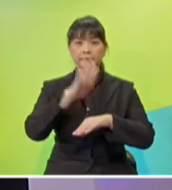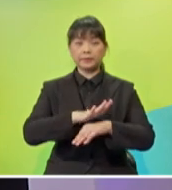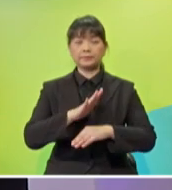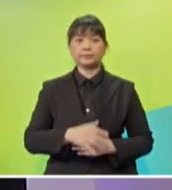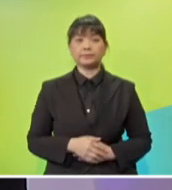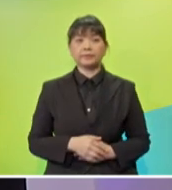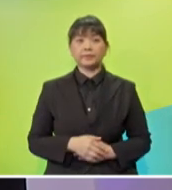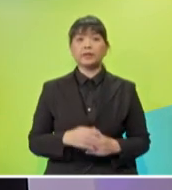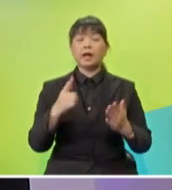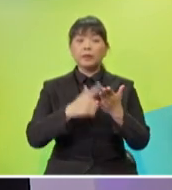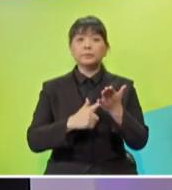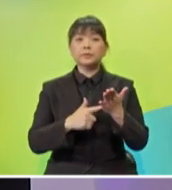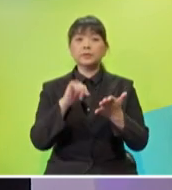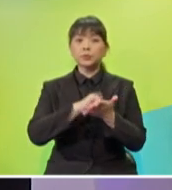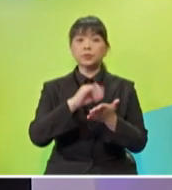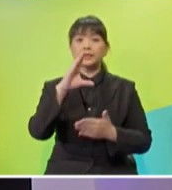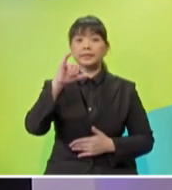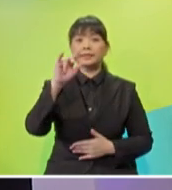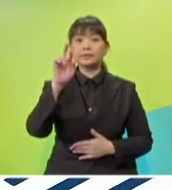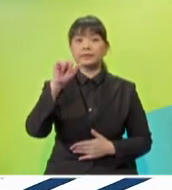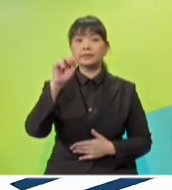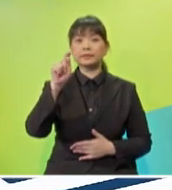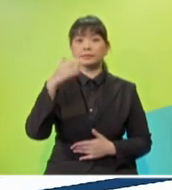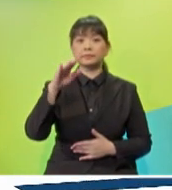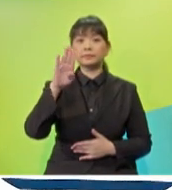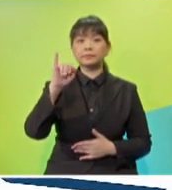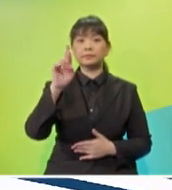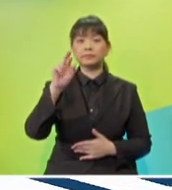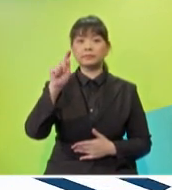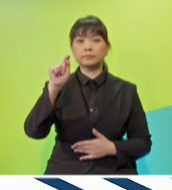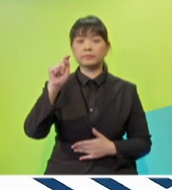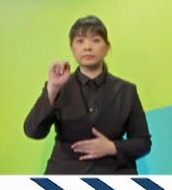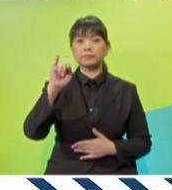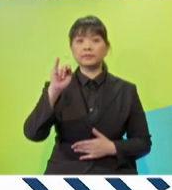Oke jadi adalah